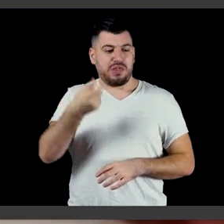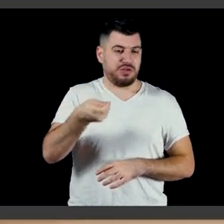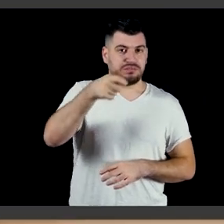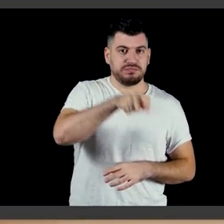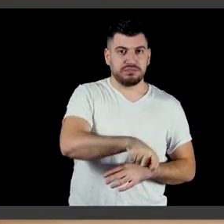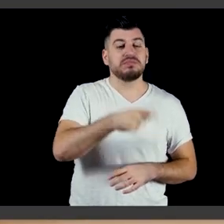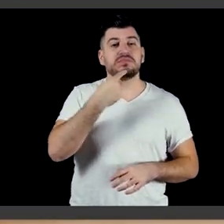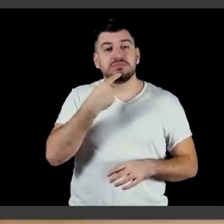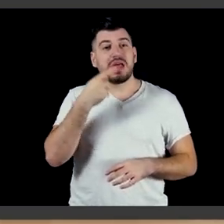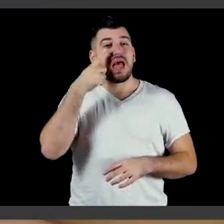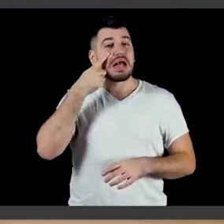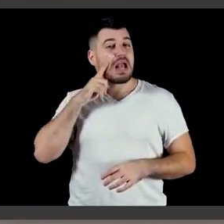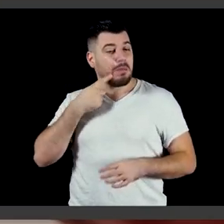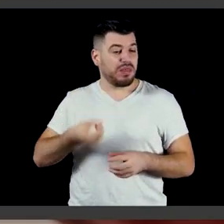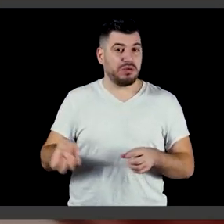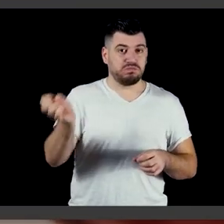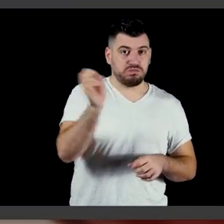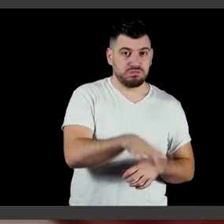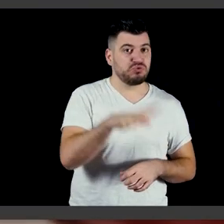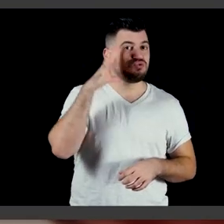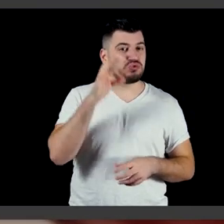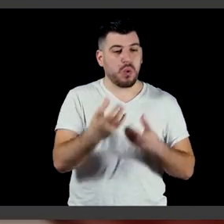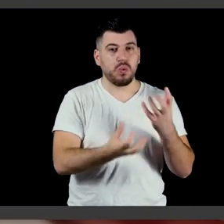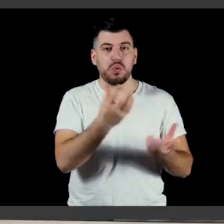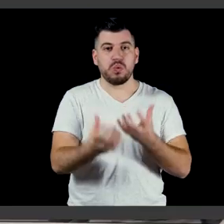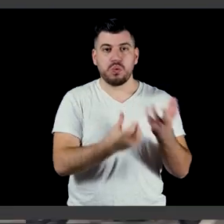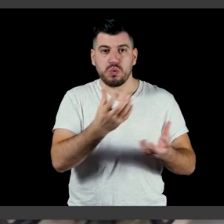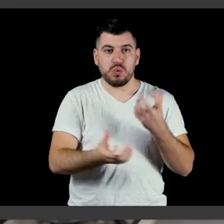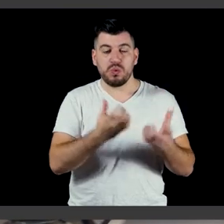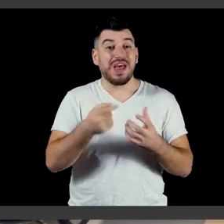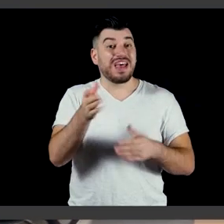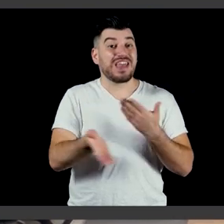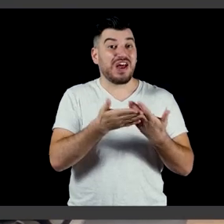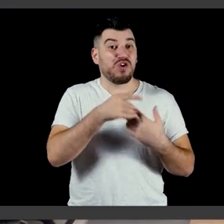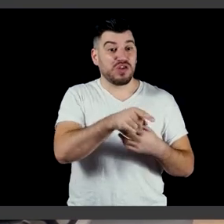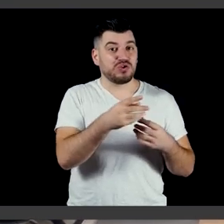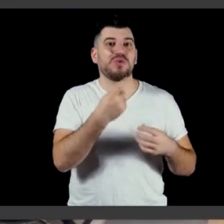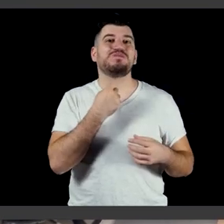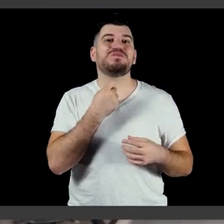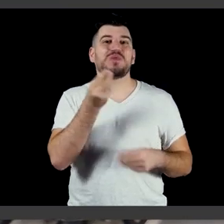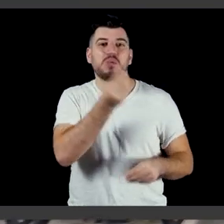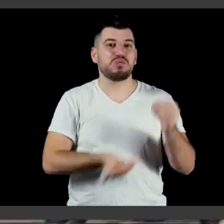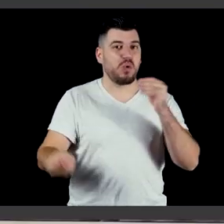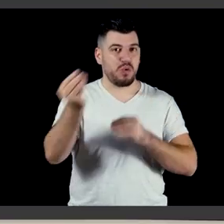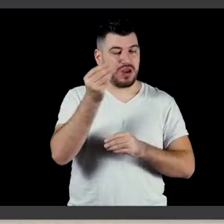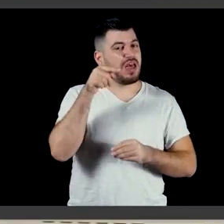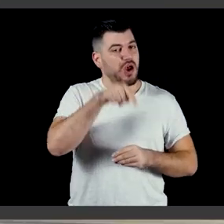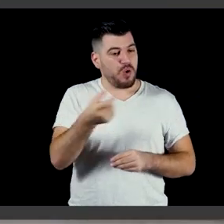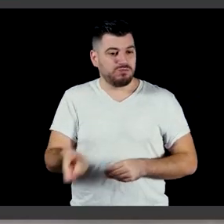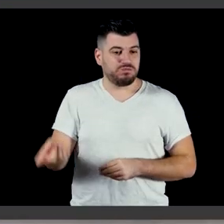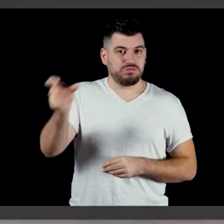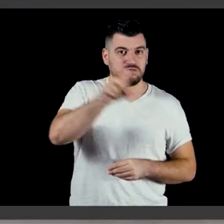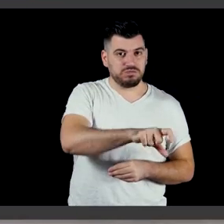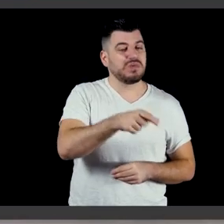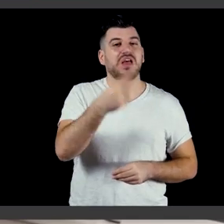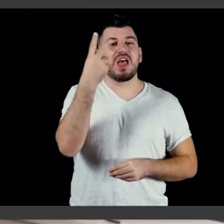ελαιόλαδο. Ρίχνω μέσα το κρεμμύδι και θα τα αφήσω να καραμελώσει. Για να βοηθήσω να καραμελώσει πιο γρήγορα, θα προσθέσω έτσι